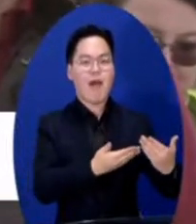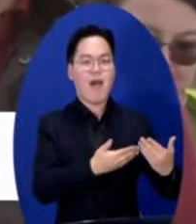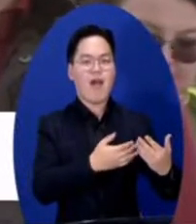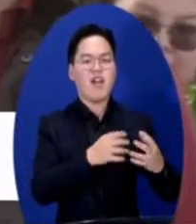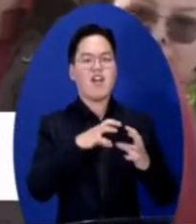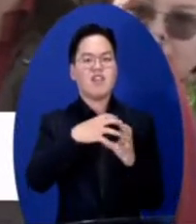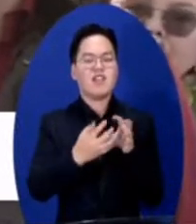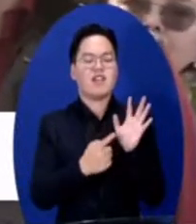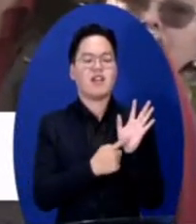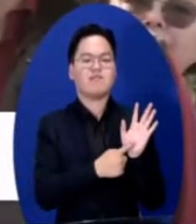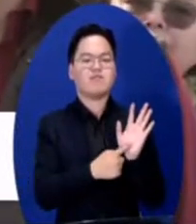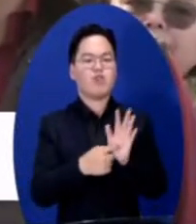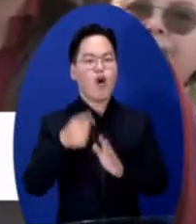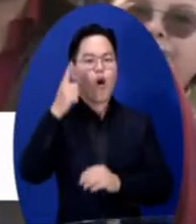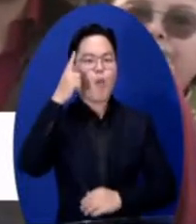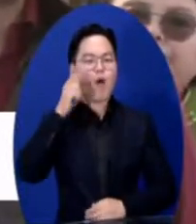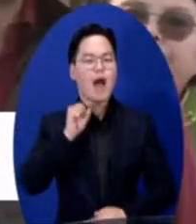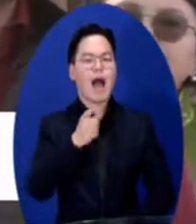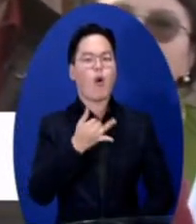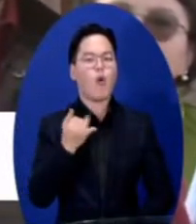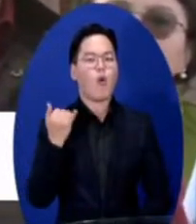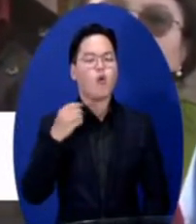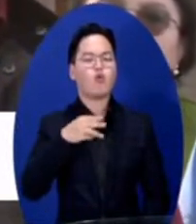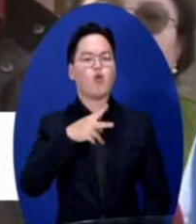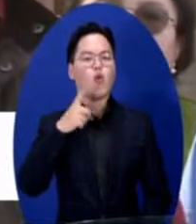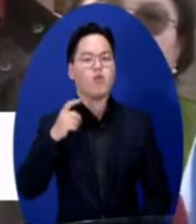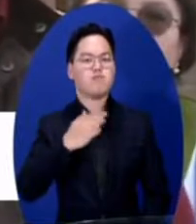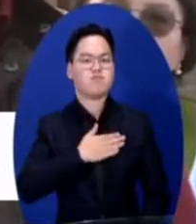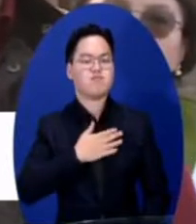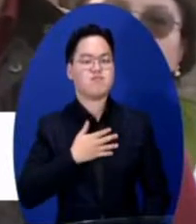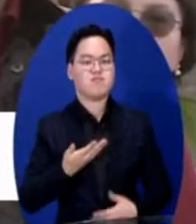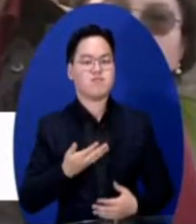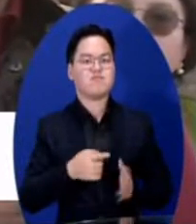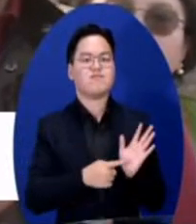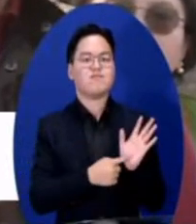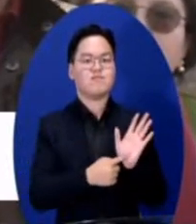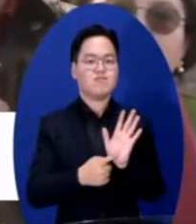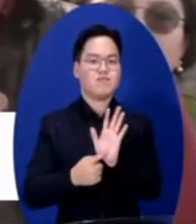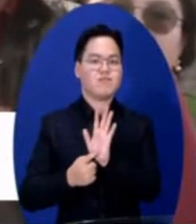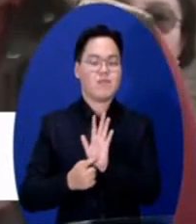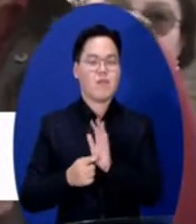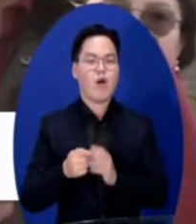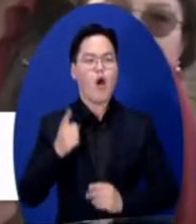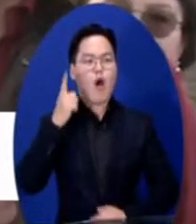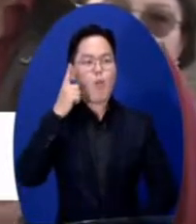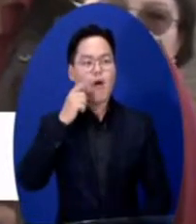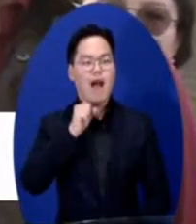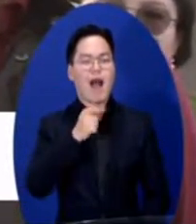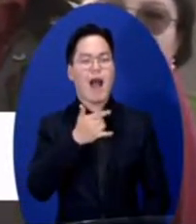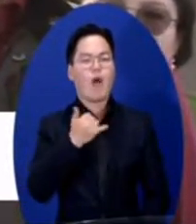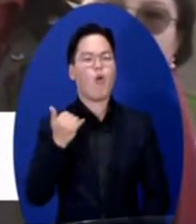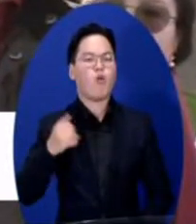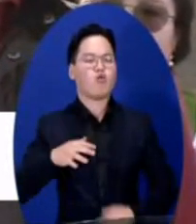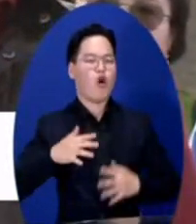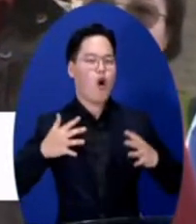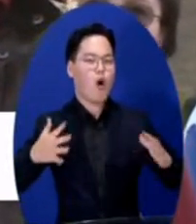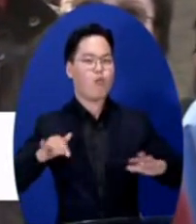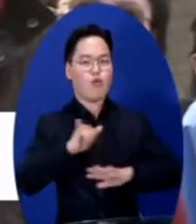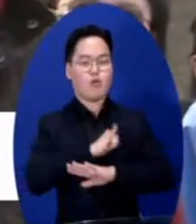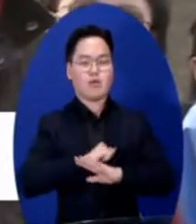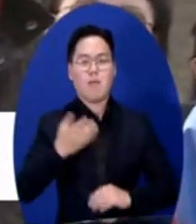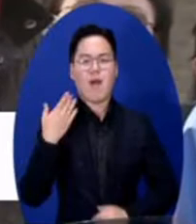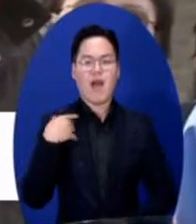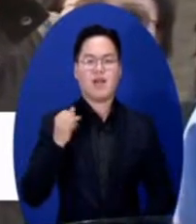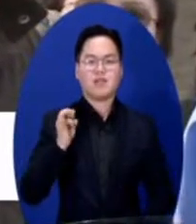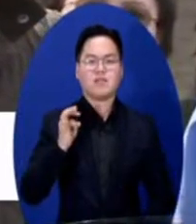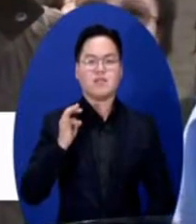таниулан мэдрүүлэх Монгол гэдэг чинь ямар агуу төвхтэй ямар улс орн байсан юм бэ? Энэ Монгол гэдэг чинь ямар агуу бүрэн байсан бэ гэдэг одоо бид олон